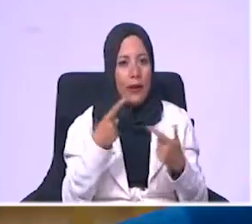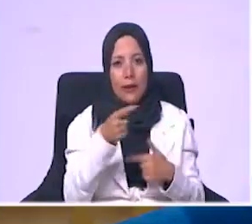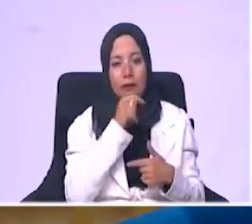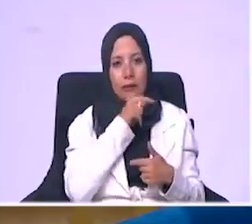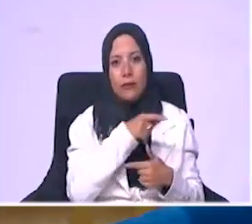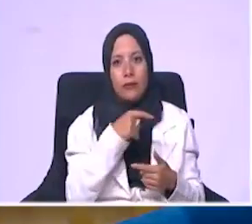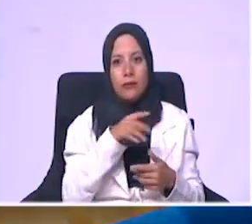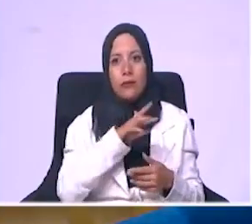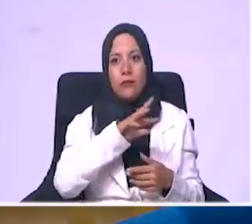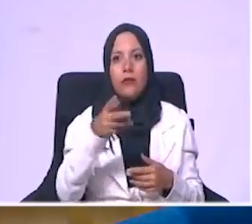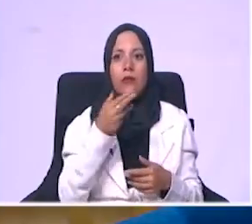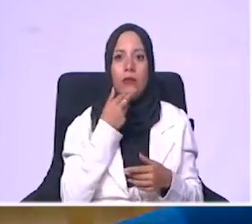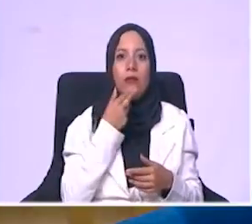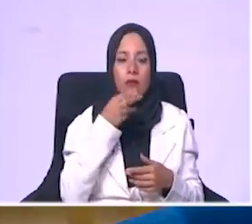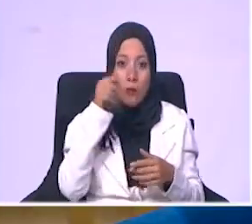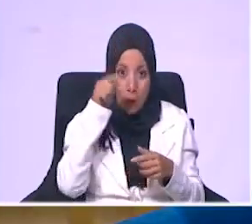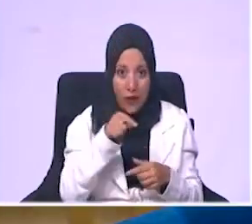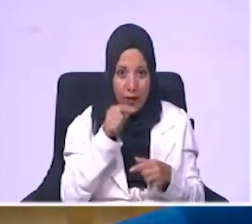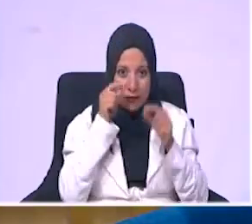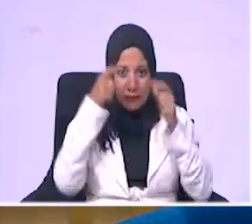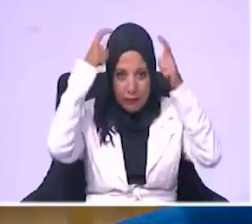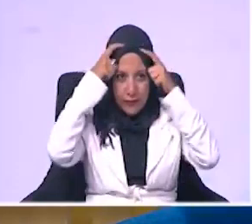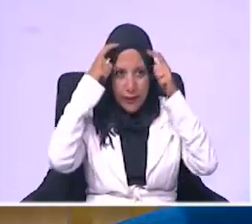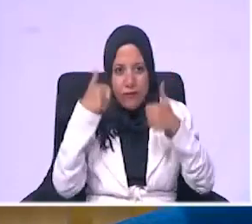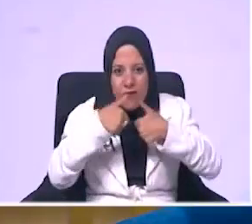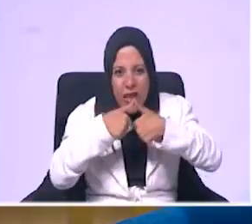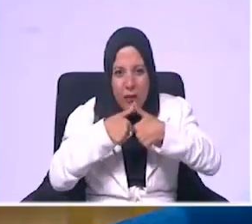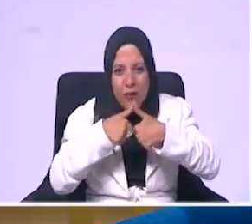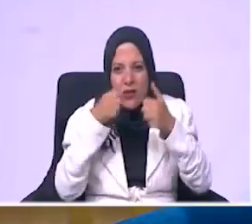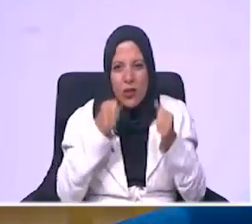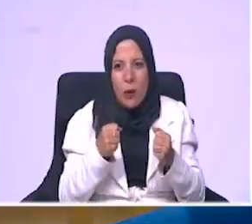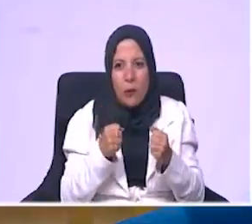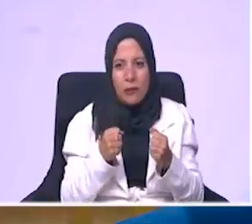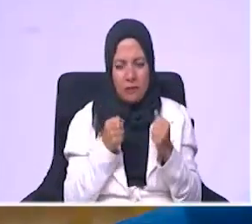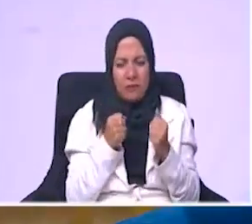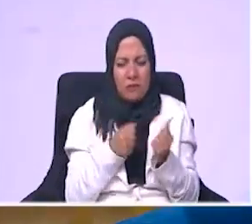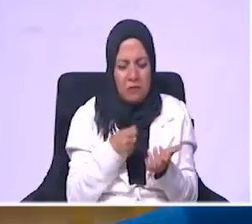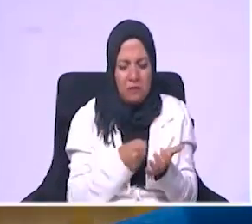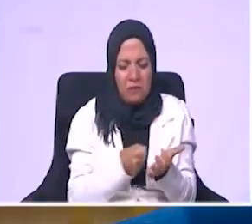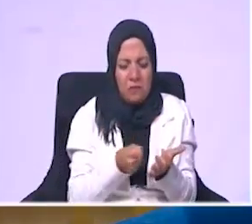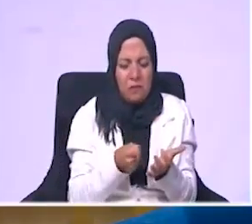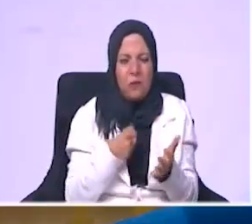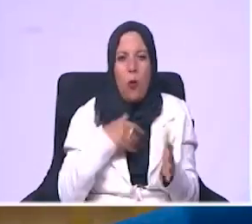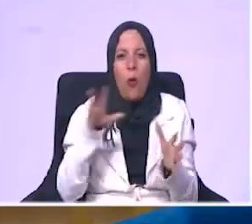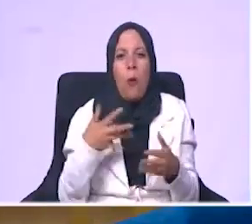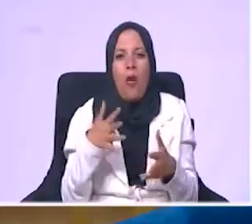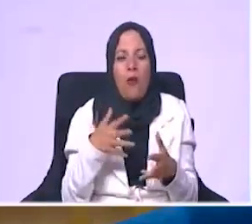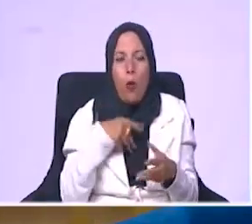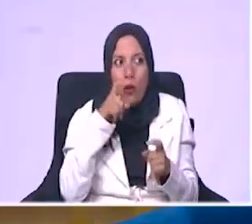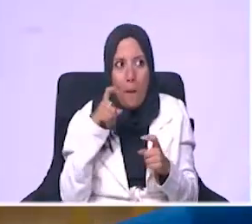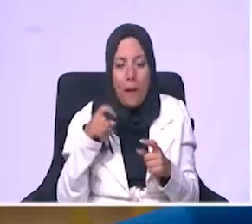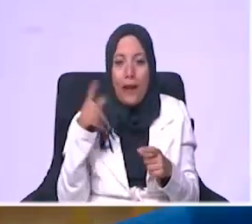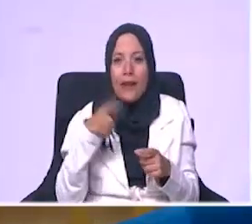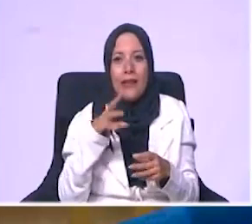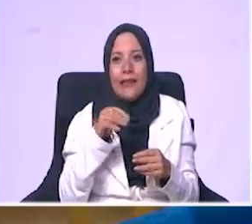خلاف ماذون موجود يعني الماذون موجود خليني اقول ان الرجال بيجوا تنشن شويه في الوقت كاتب الكتاب وعايزين